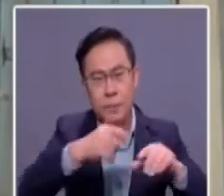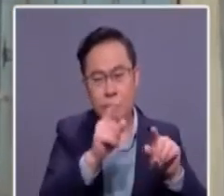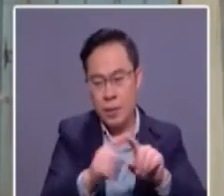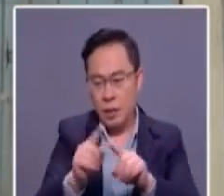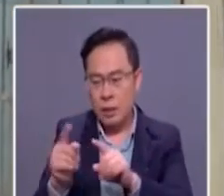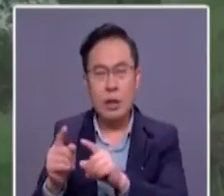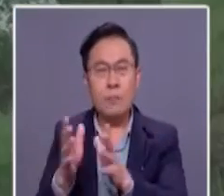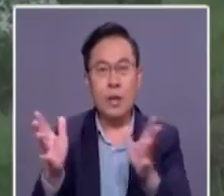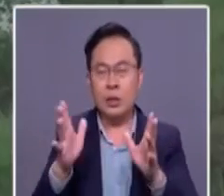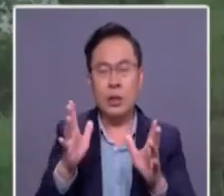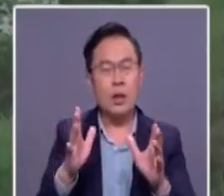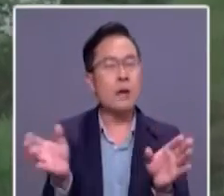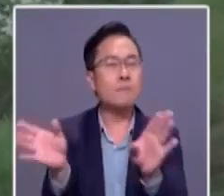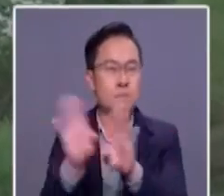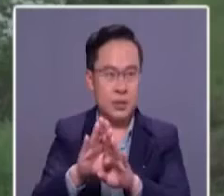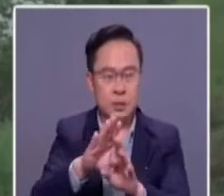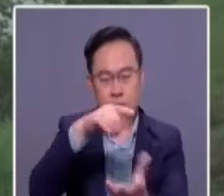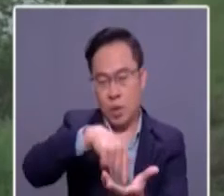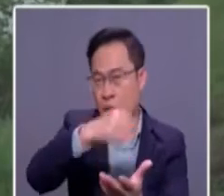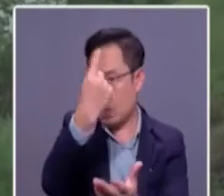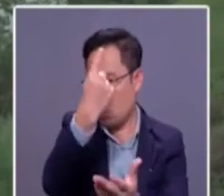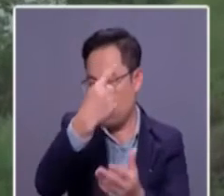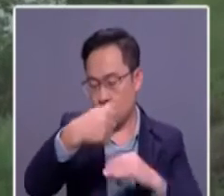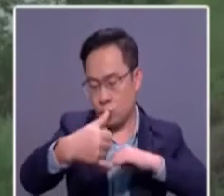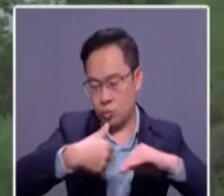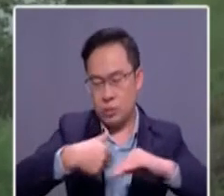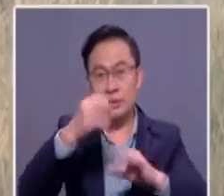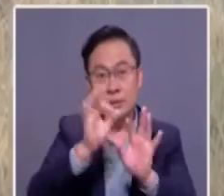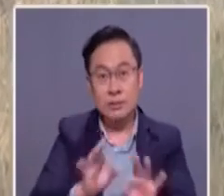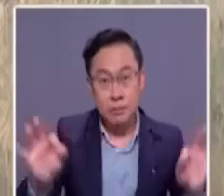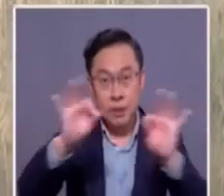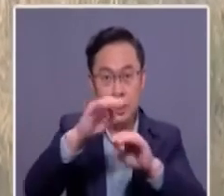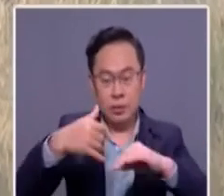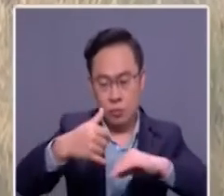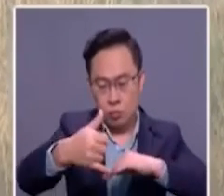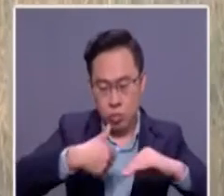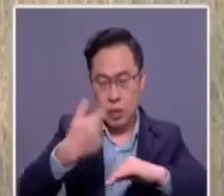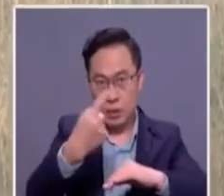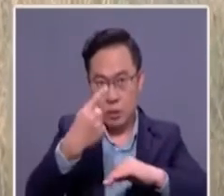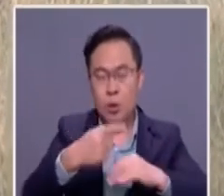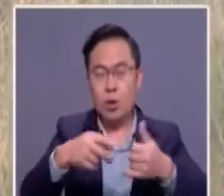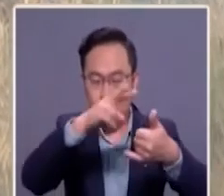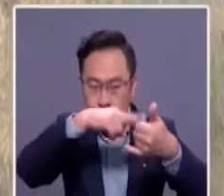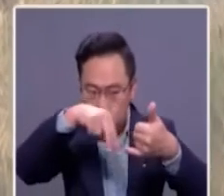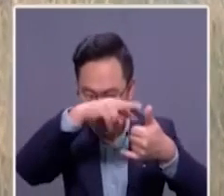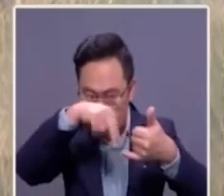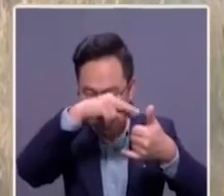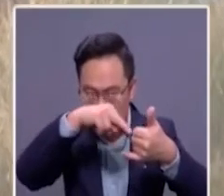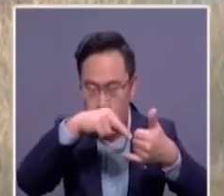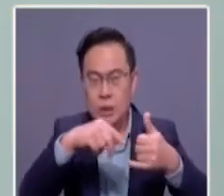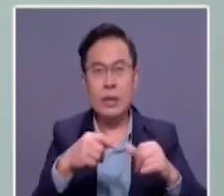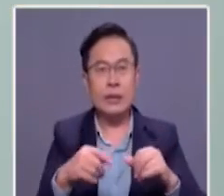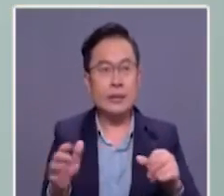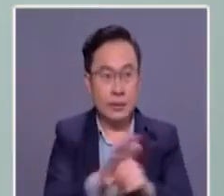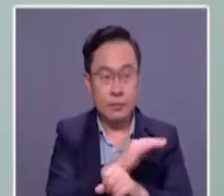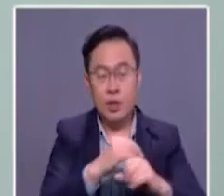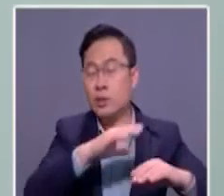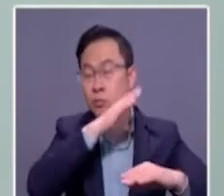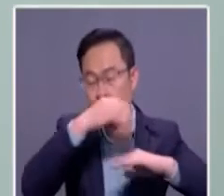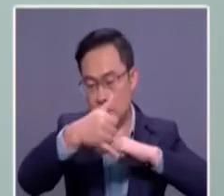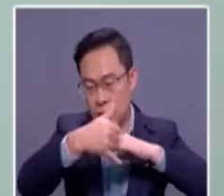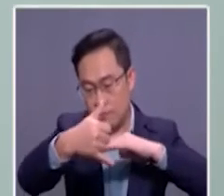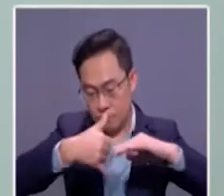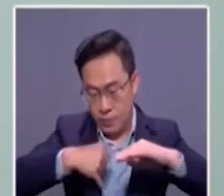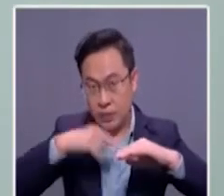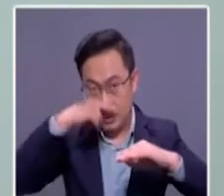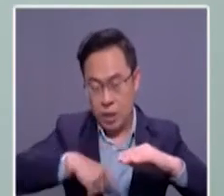โดยคนที่เดินทางมาจากประเทศกลุ่มเสี่ยงหรือว่ามีการแพร่ระบาดเนี่ยนะคะต้องผ่านการคัดกรองอย่างเข้มข้นแล้วก็เก็บตัว14วันน